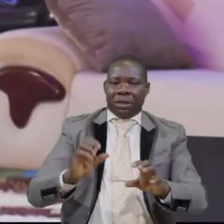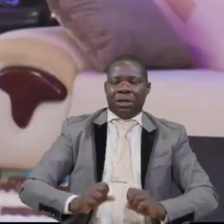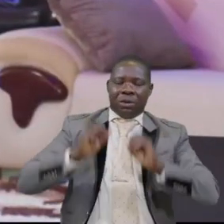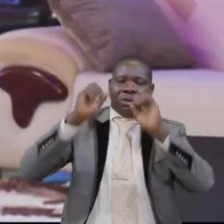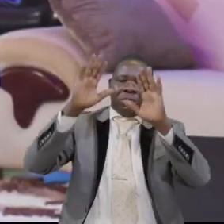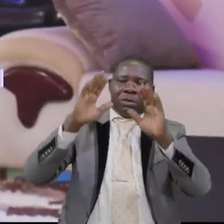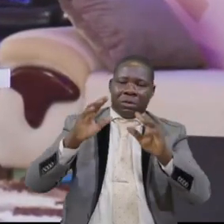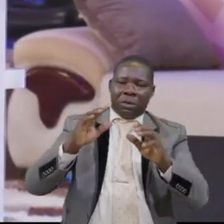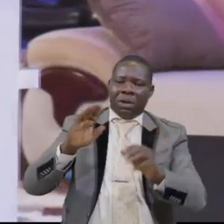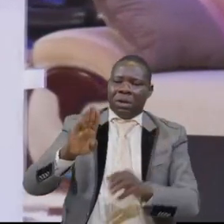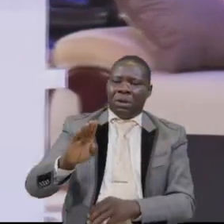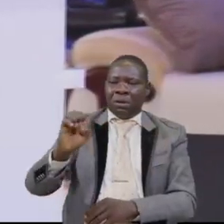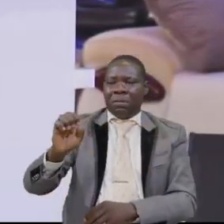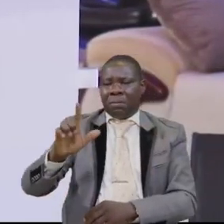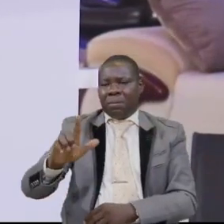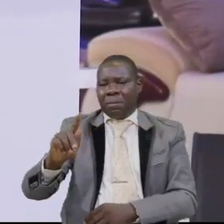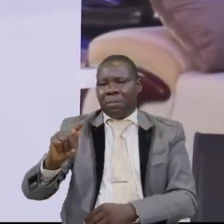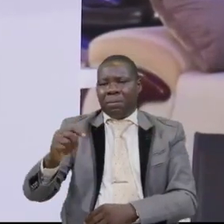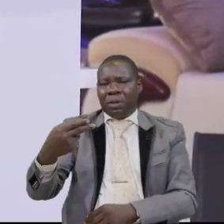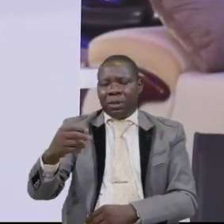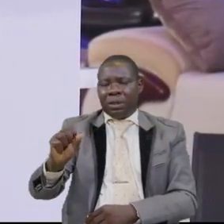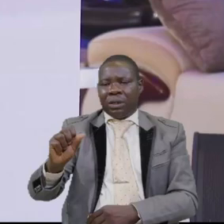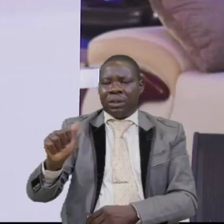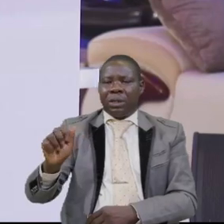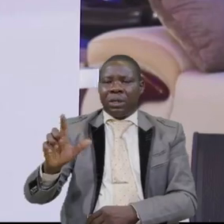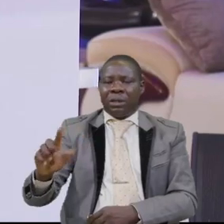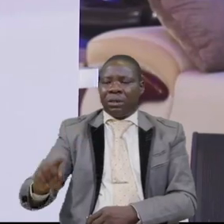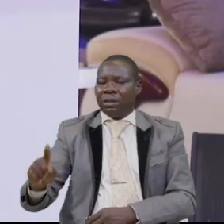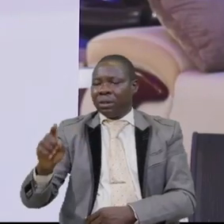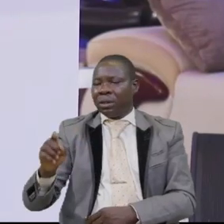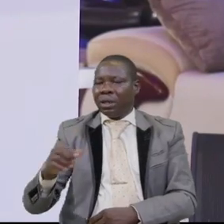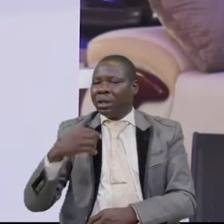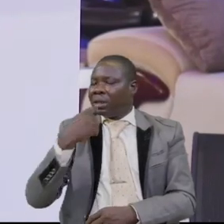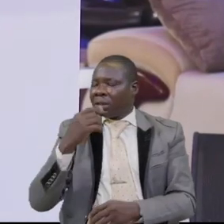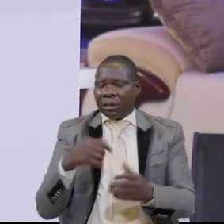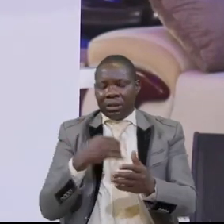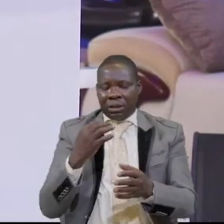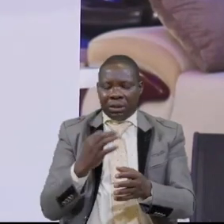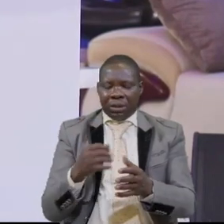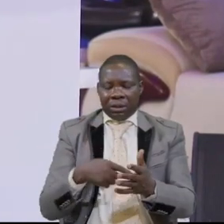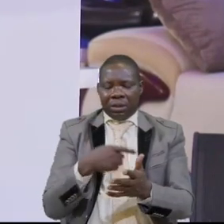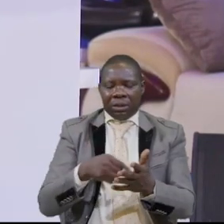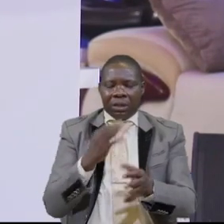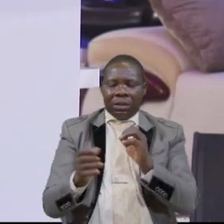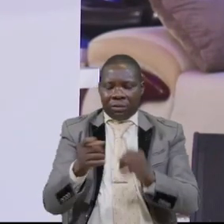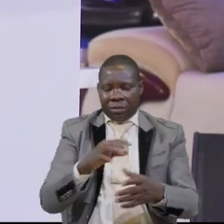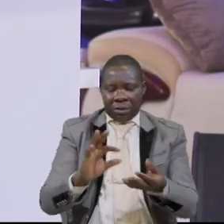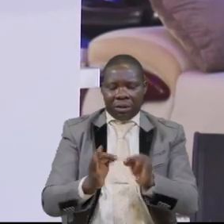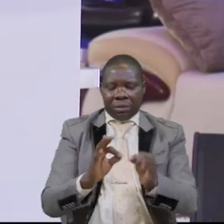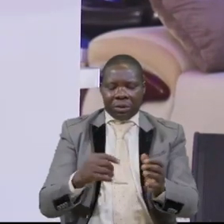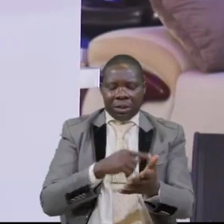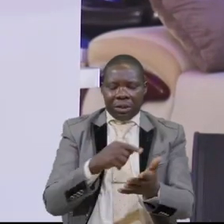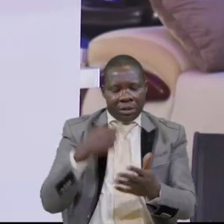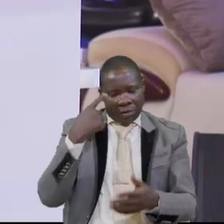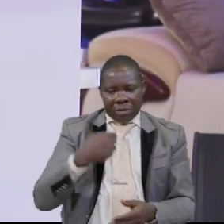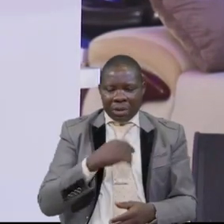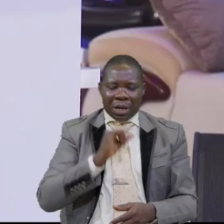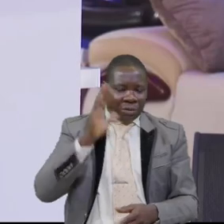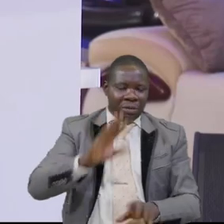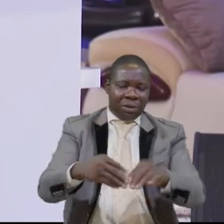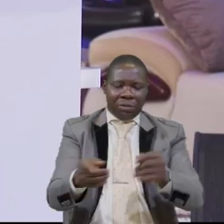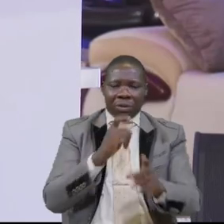Mais Chassa dit, oh, s'il l'a fait pour moi, je te donnerai des présents. Il dit, garde tes présents. Je ne suis pas ton serviteur.